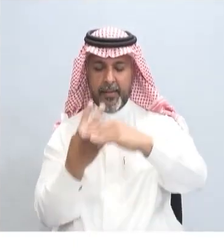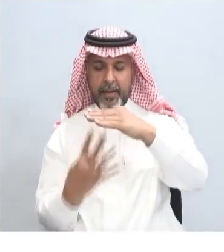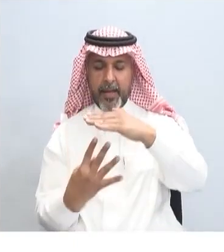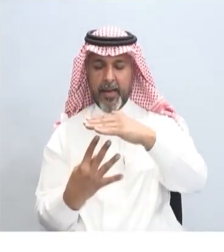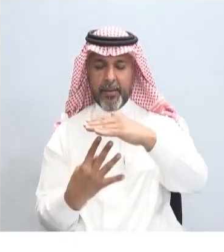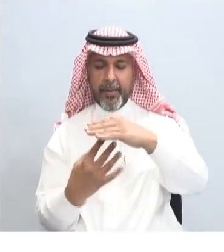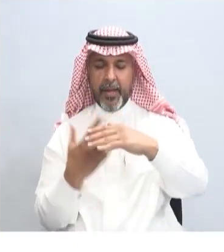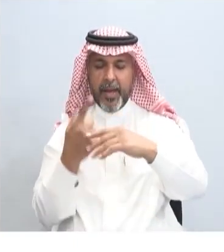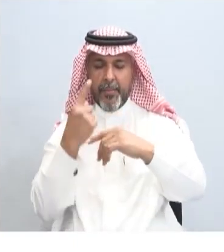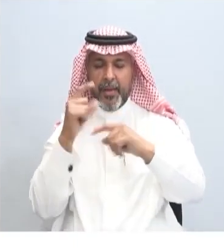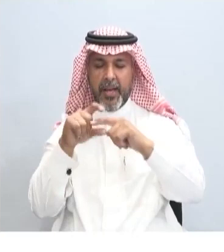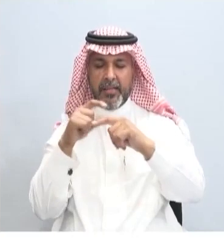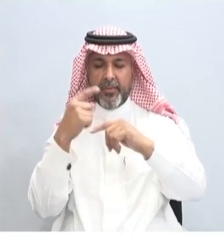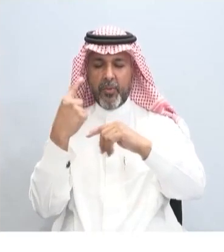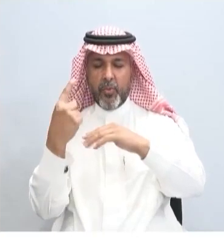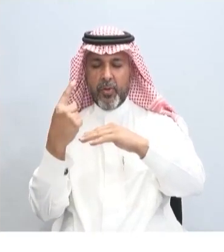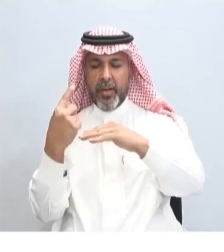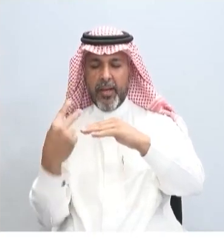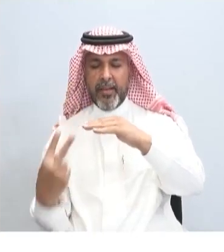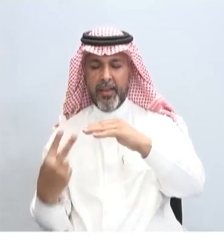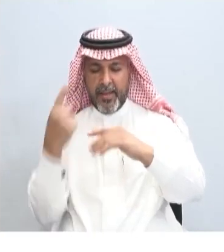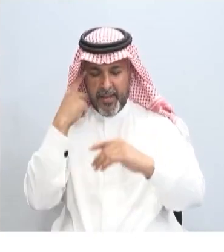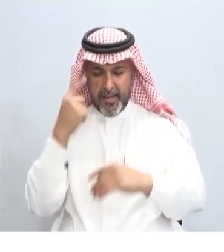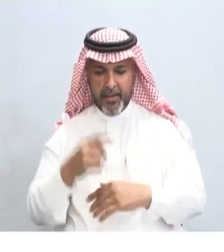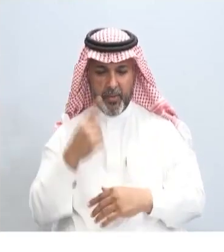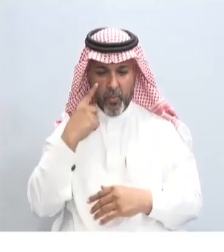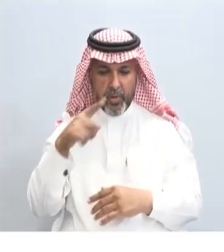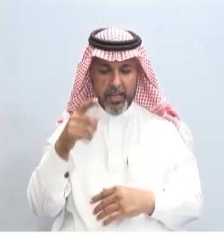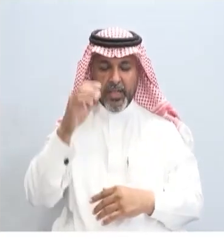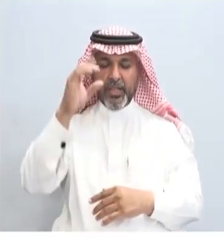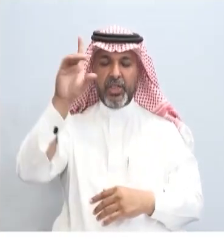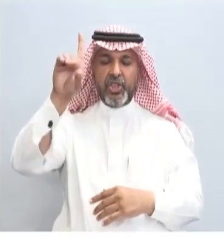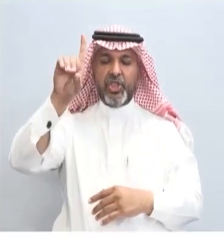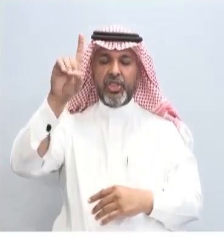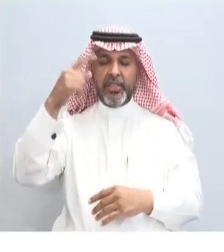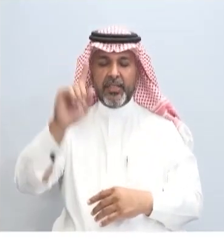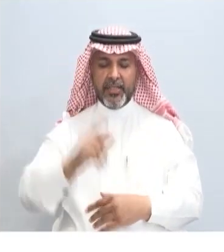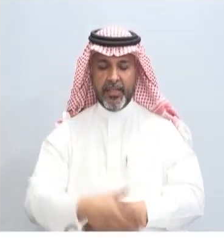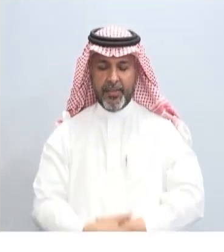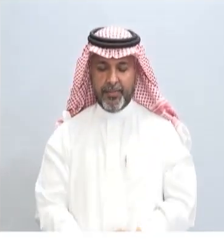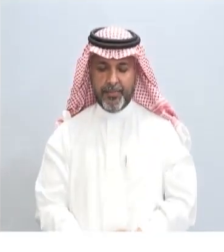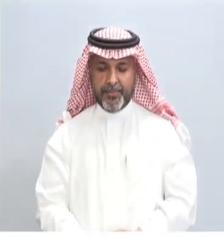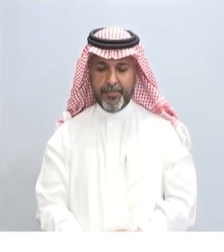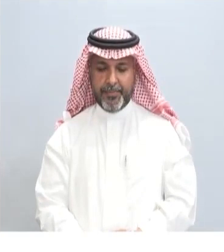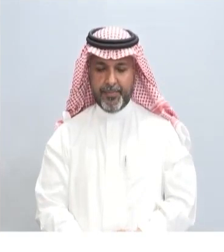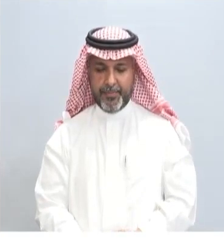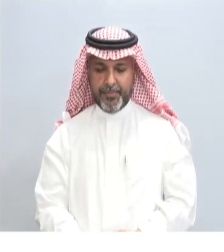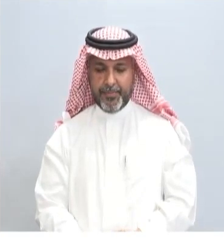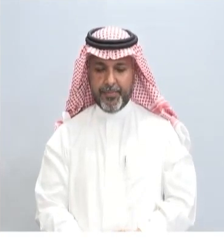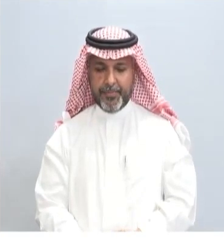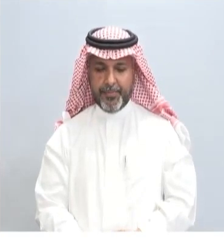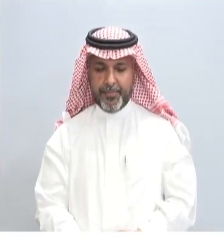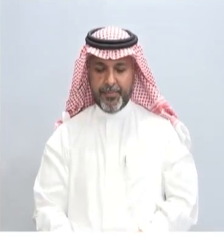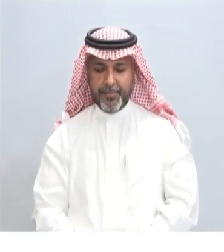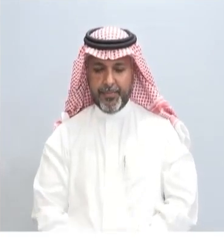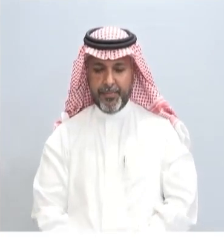عناصر اذا الاحتمال حيكون يساوي نصف او واحد على ا والجواب الصحيح هو دي